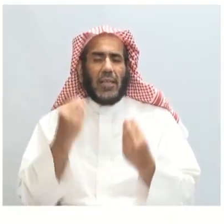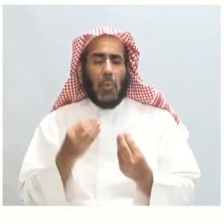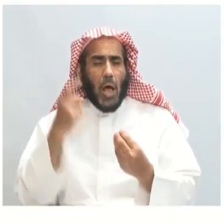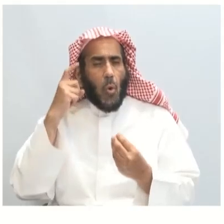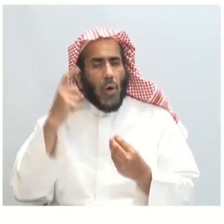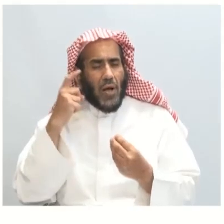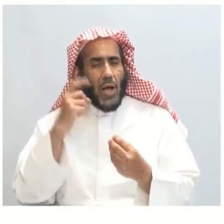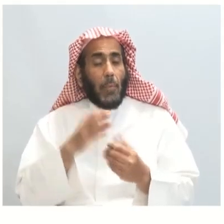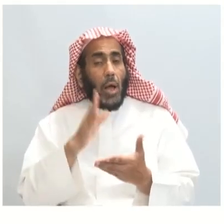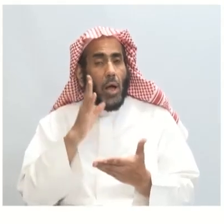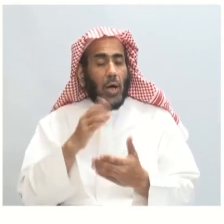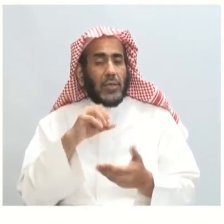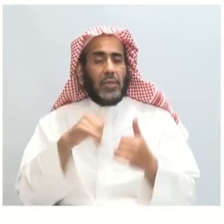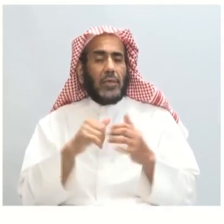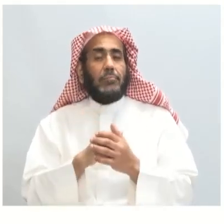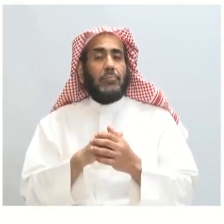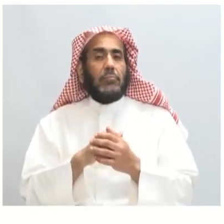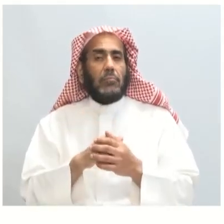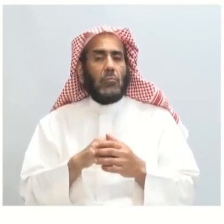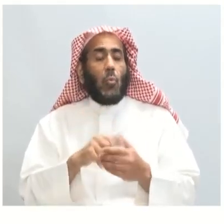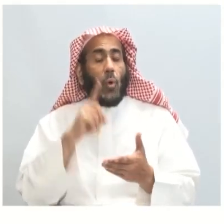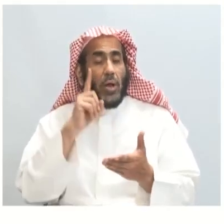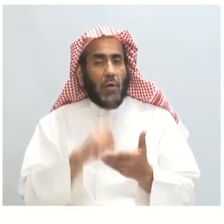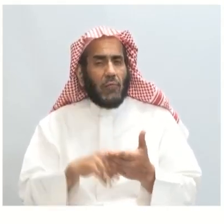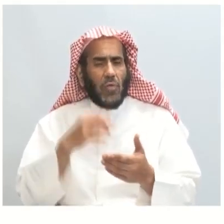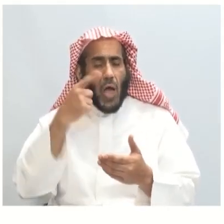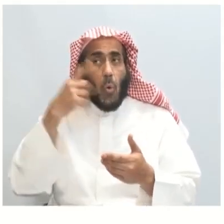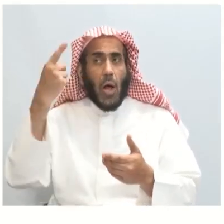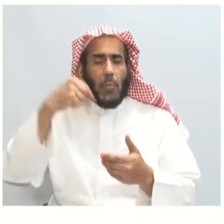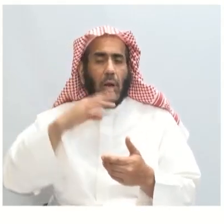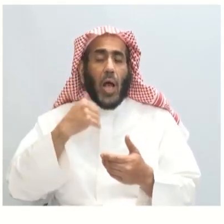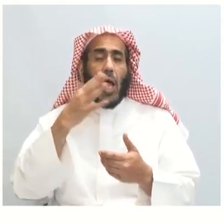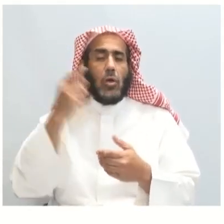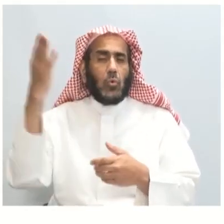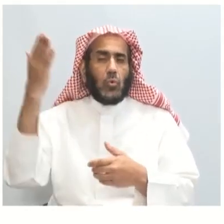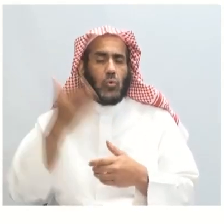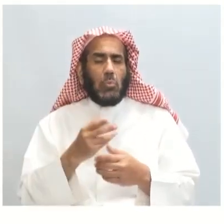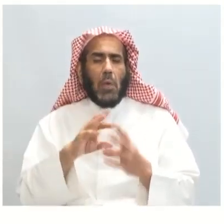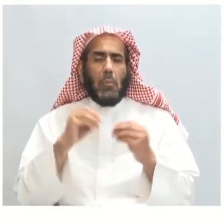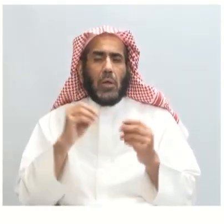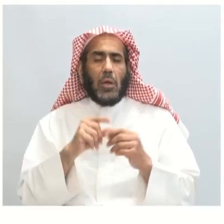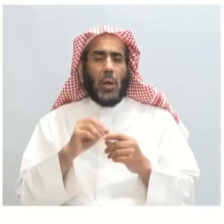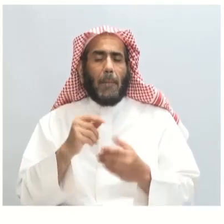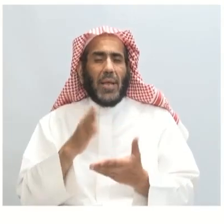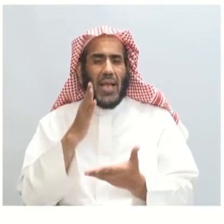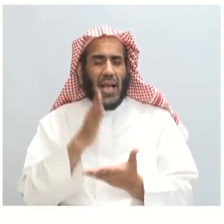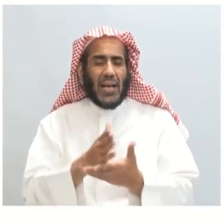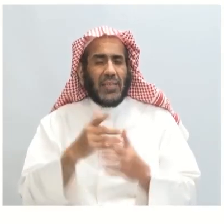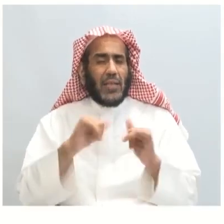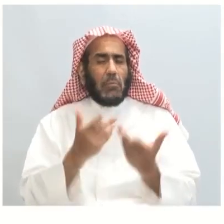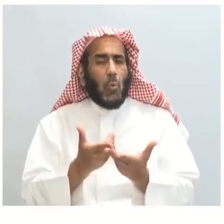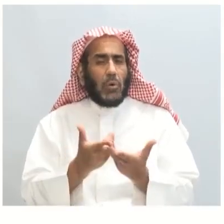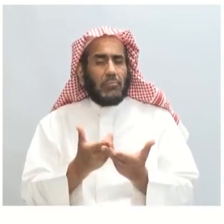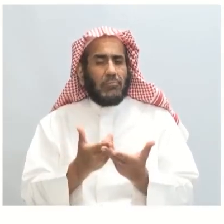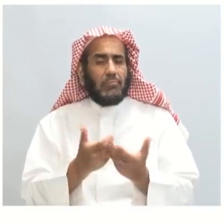وفكر بحق الطريق ونفذ اوامره خير الرسل ما المقصود بحط بحق الطريق